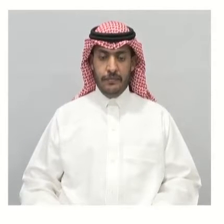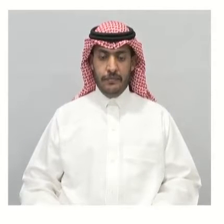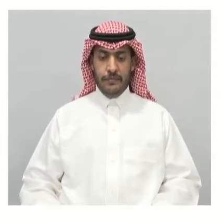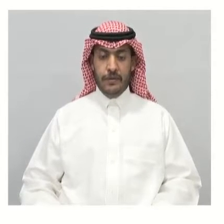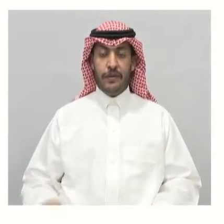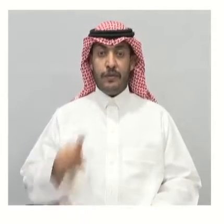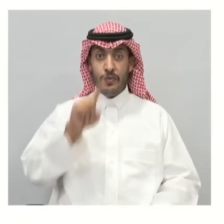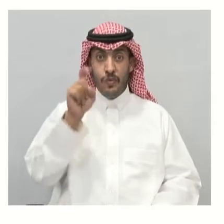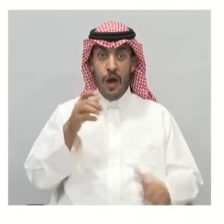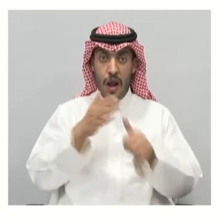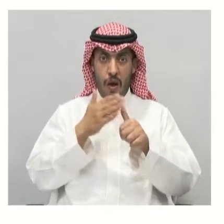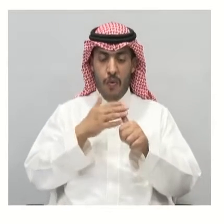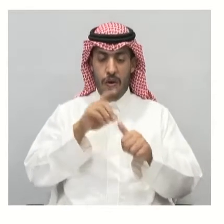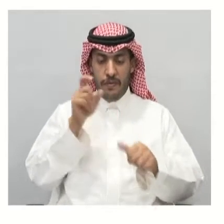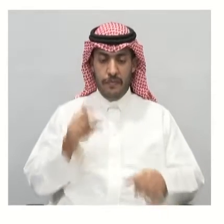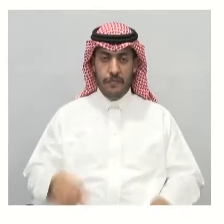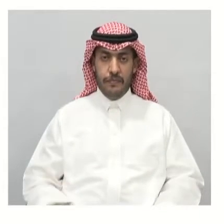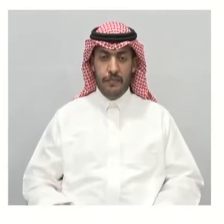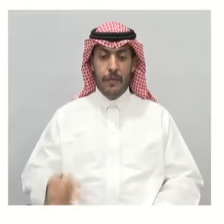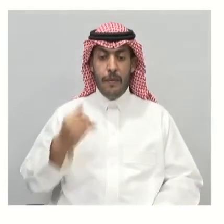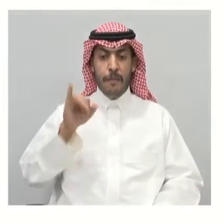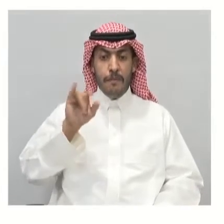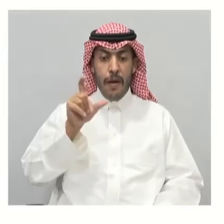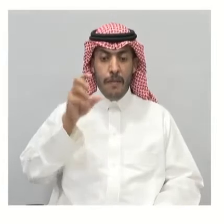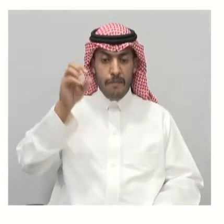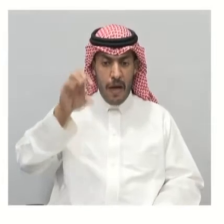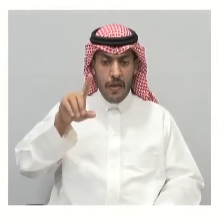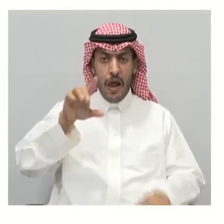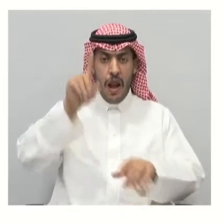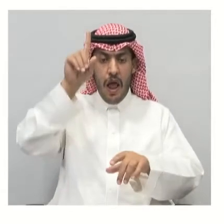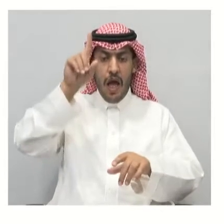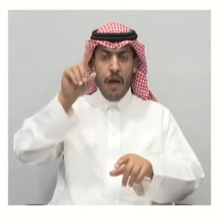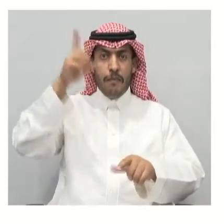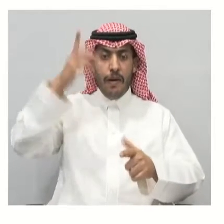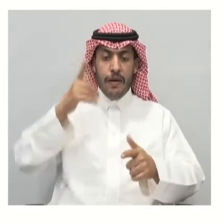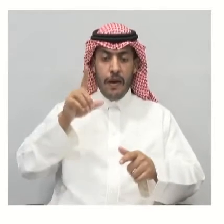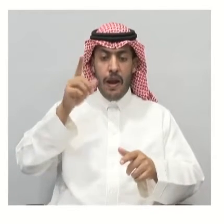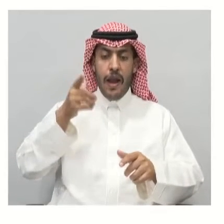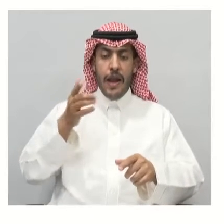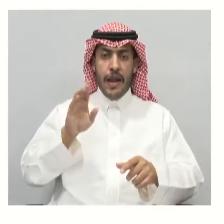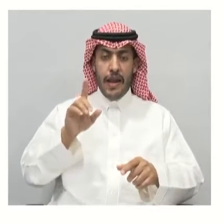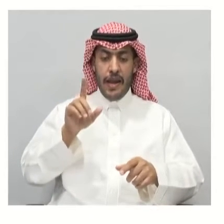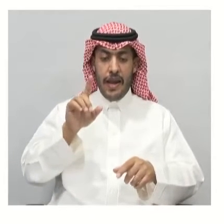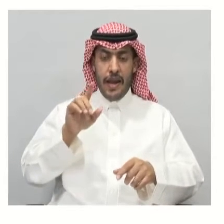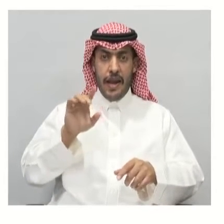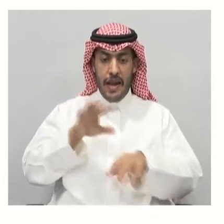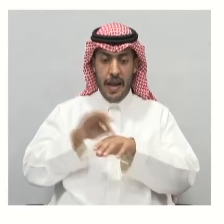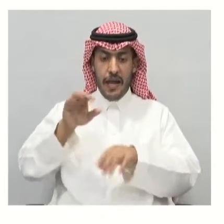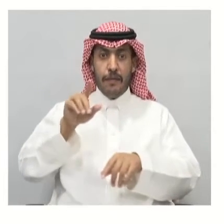نبدا بالسؤال الاول من بعث الله للناس بعد وفاه النبي ادم عليه